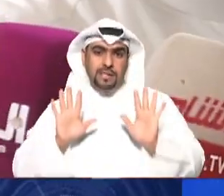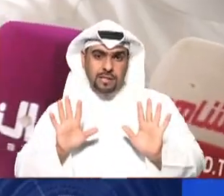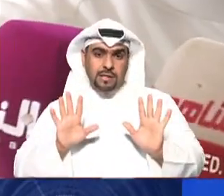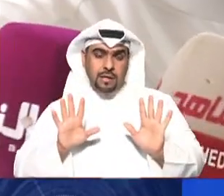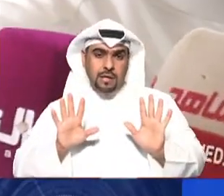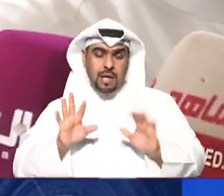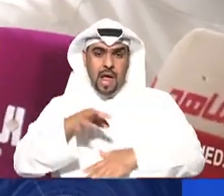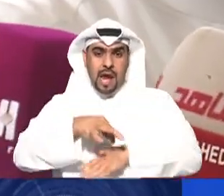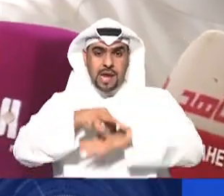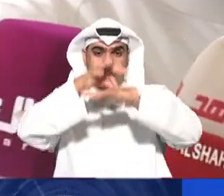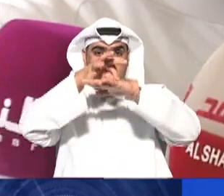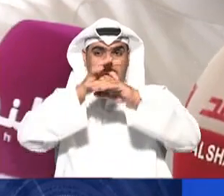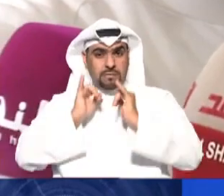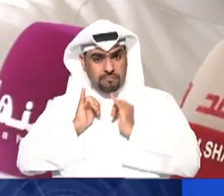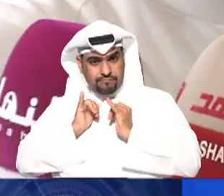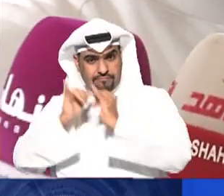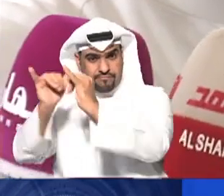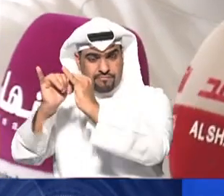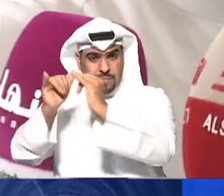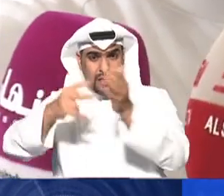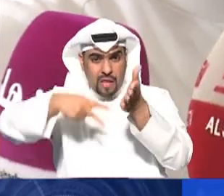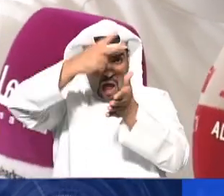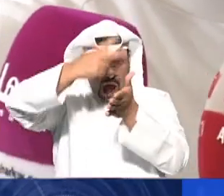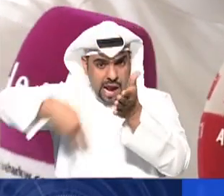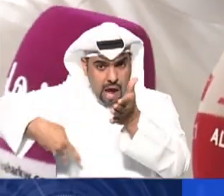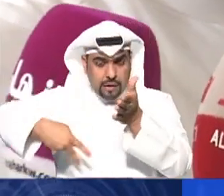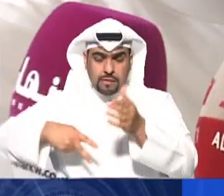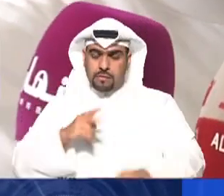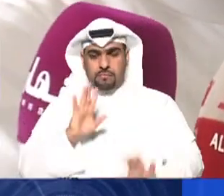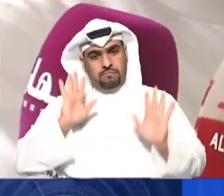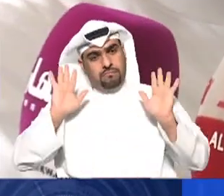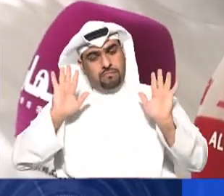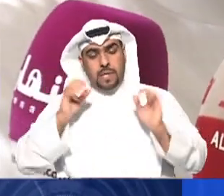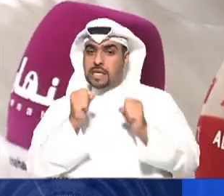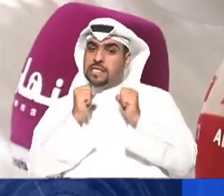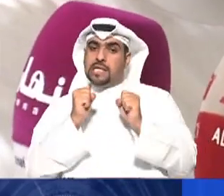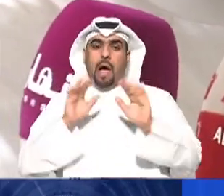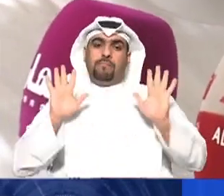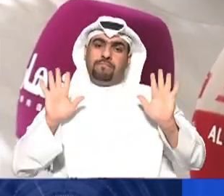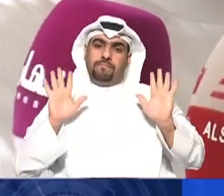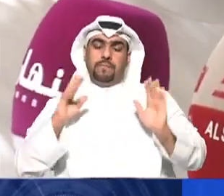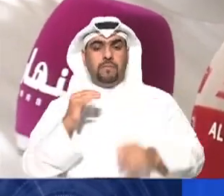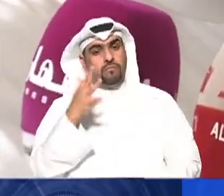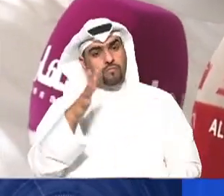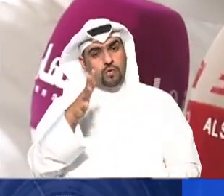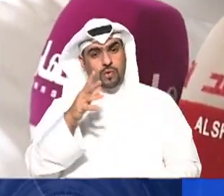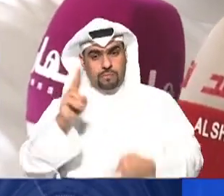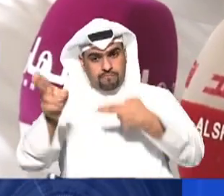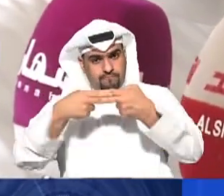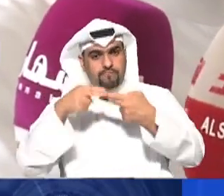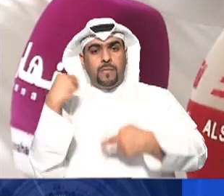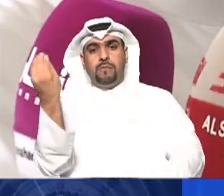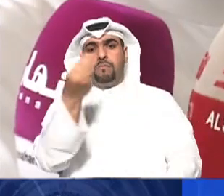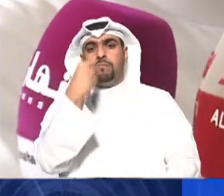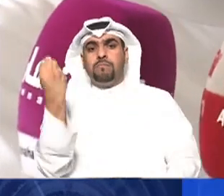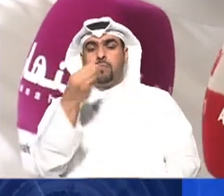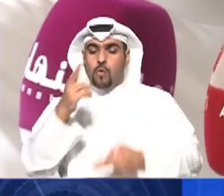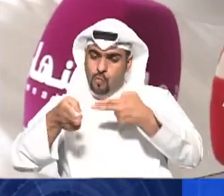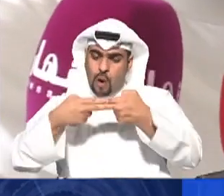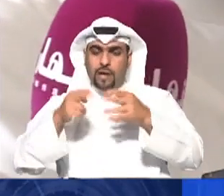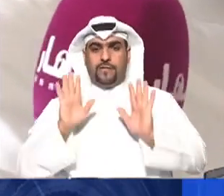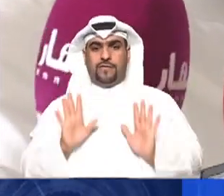سؤال آخر أيضا الموجه دائما من المواطنين لإخوانهم النواب، ووجه أيضا لمعالي وزير